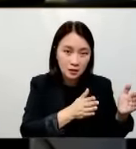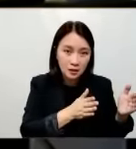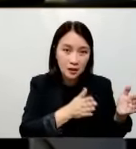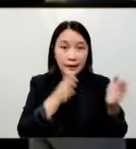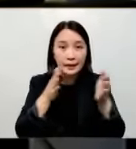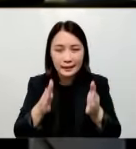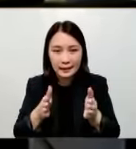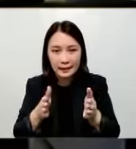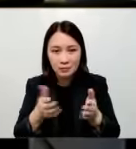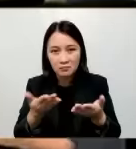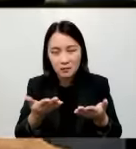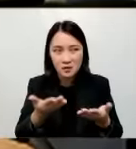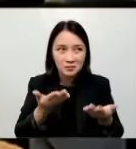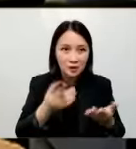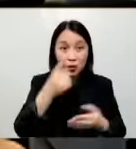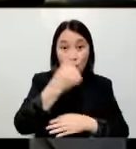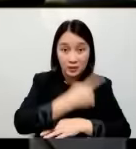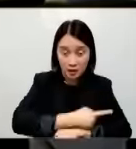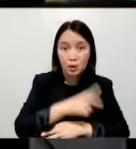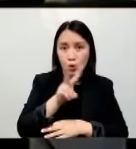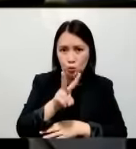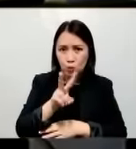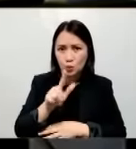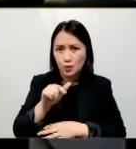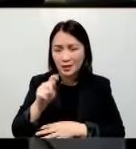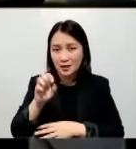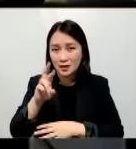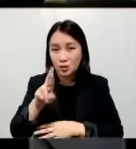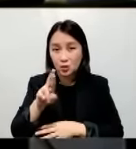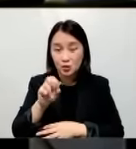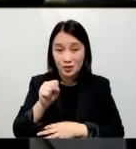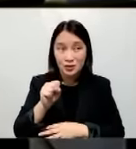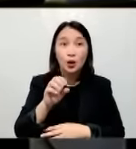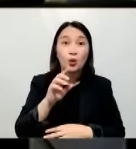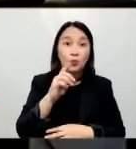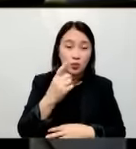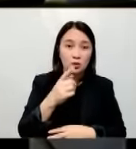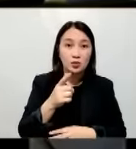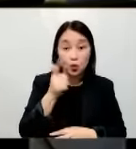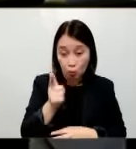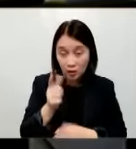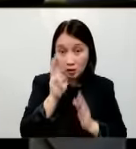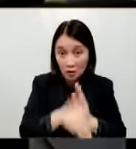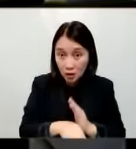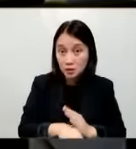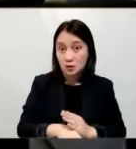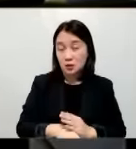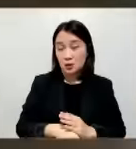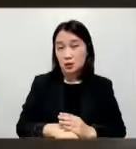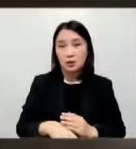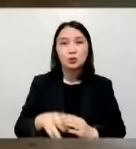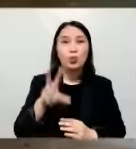kumbaga parang in a day, 2 liters okay lamang yon. Pero hindi po pwede na 2 liters tapos in 20 minutes, 10 minutes maubos mo kasi ma-overload yung